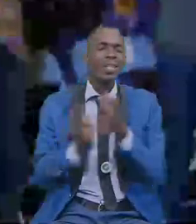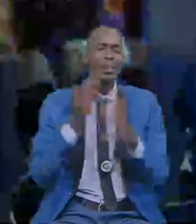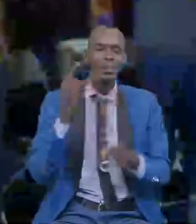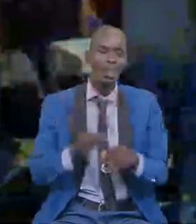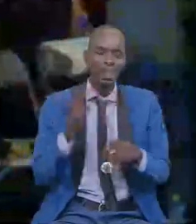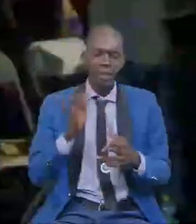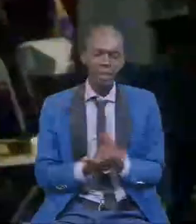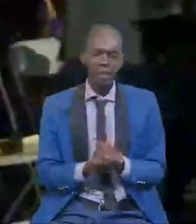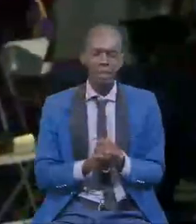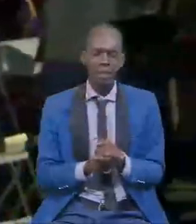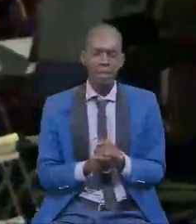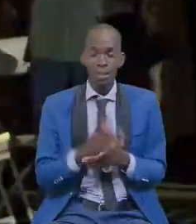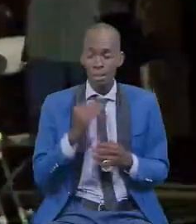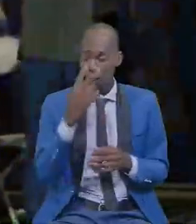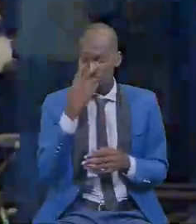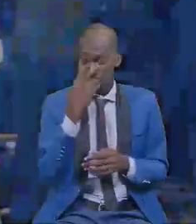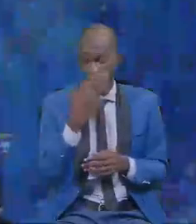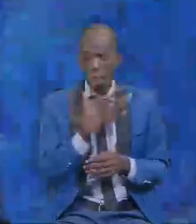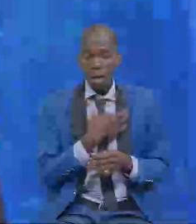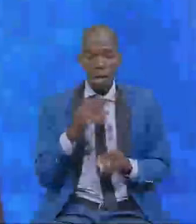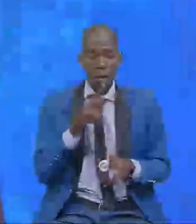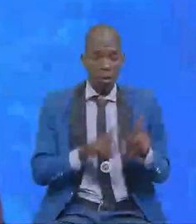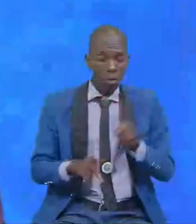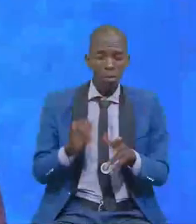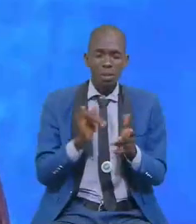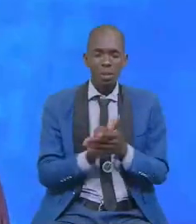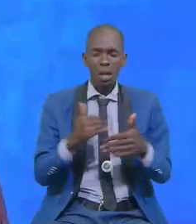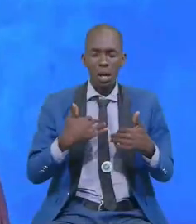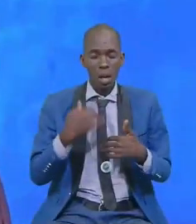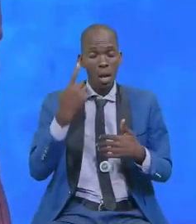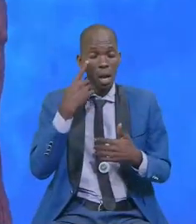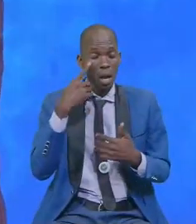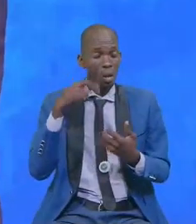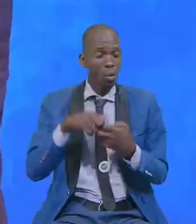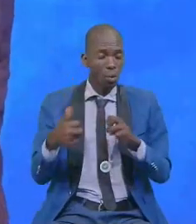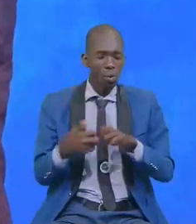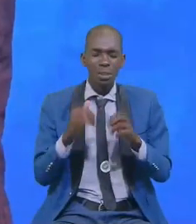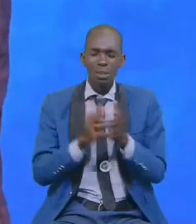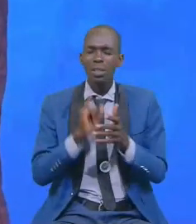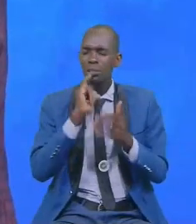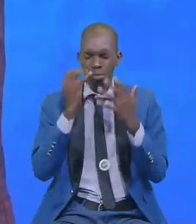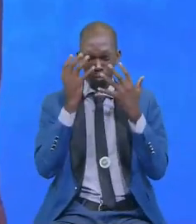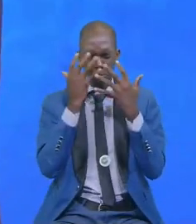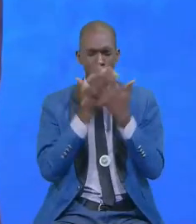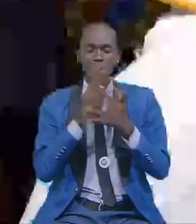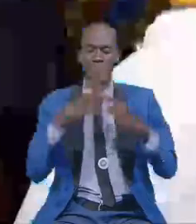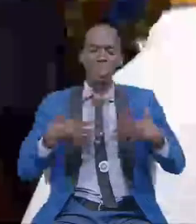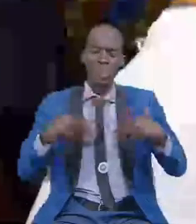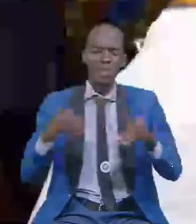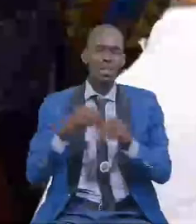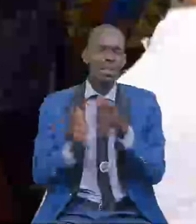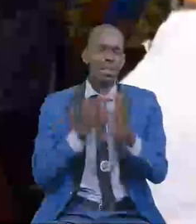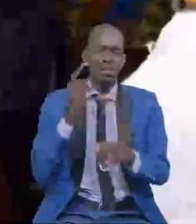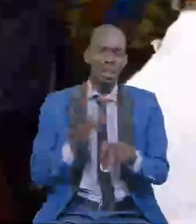Jésus. Les aveugles et ceux qui ont des problèmes des yeux, soyez guéris au nom